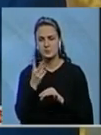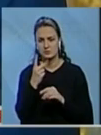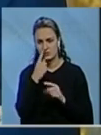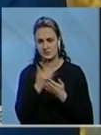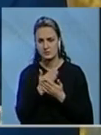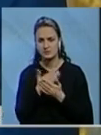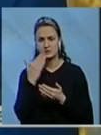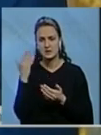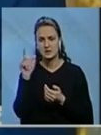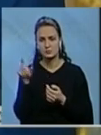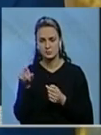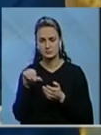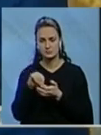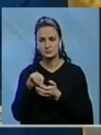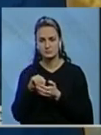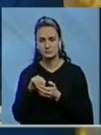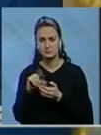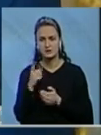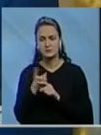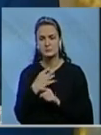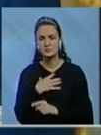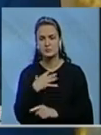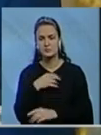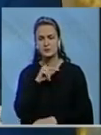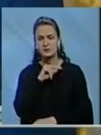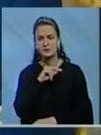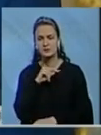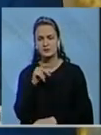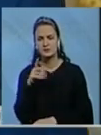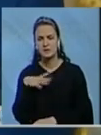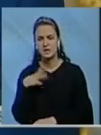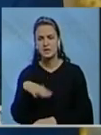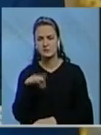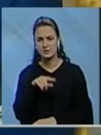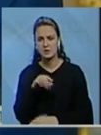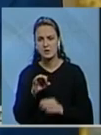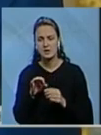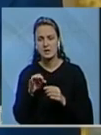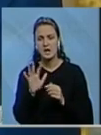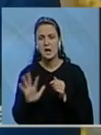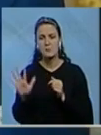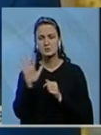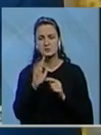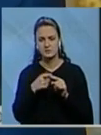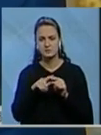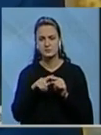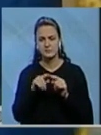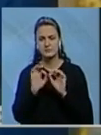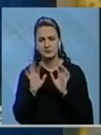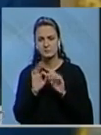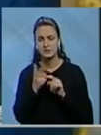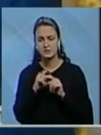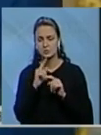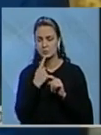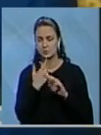დასრულებულ მოხსენებაზე, სადაც აღნიშნულია, თუ რაოდენ მნიშვნელოვანი სამუშაო გასწია საქართველომ აღმოსავლეთ პარტნიორობის სფეროში. ვისაუბრეთ კომპლექსურ და